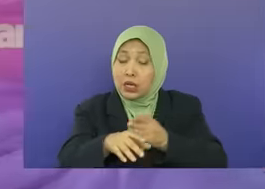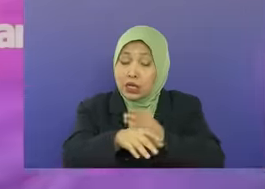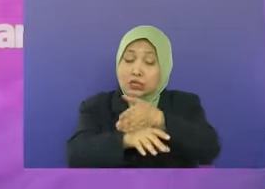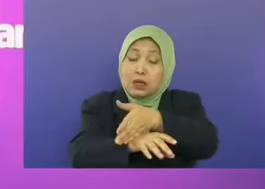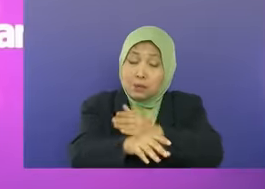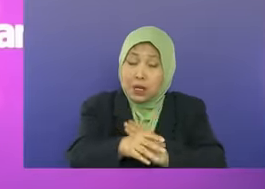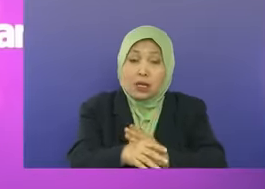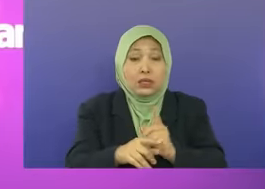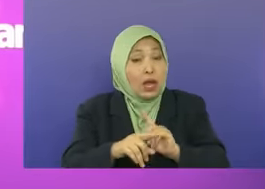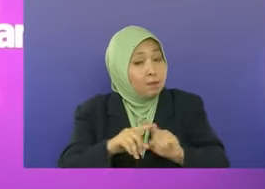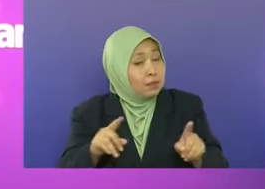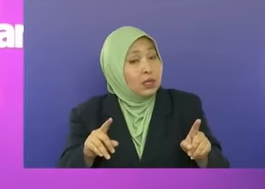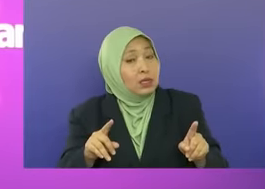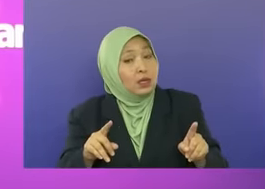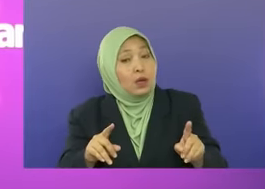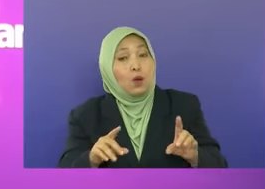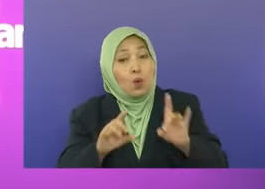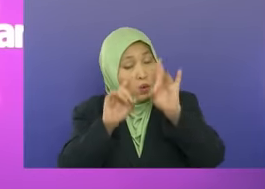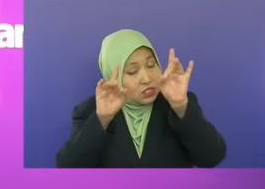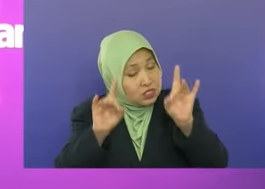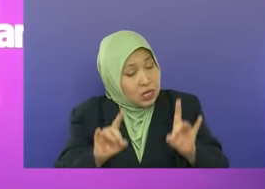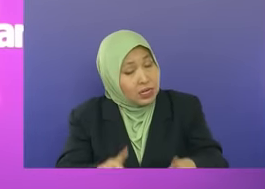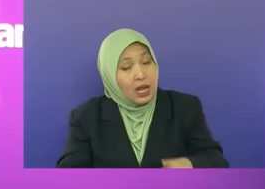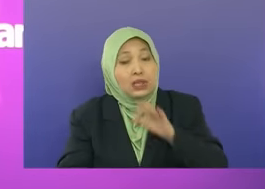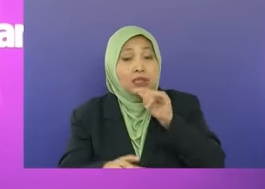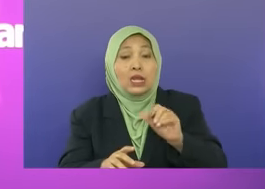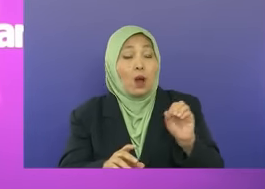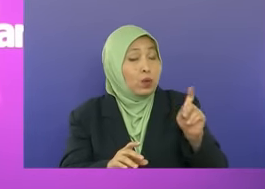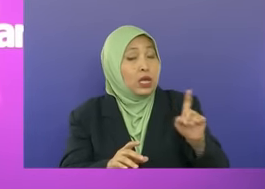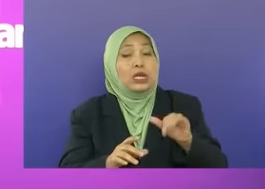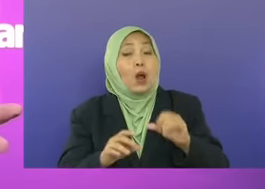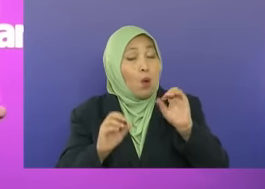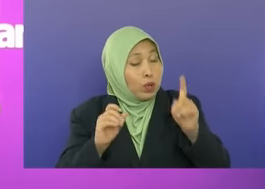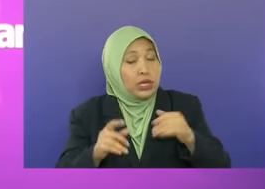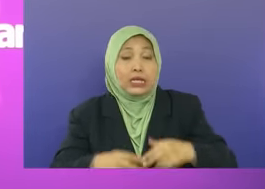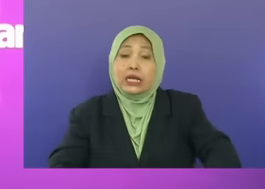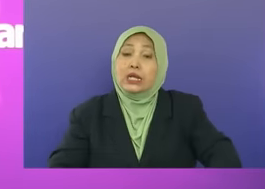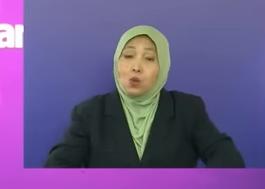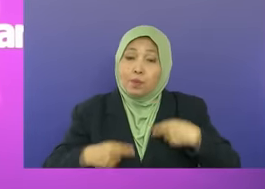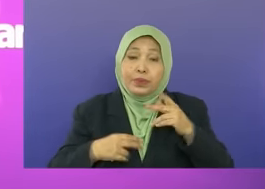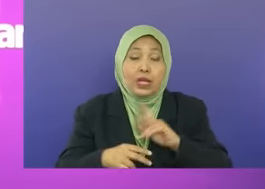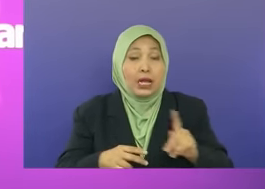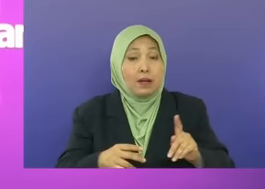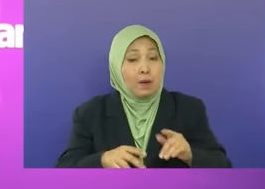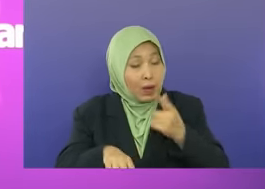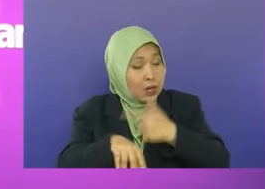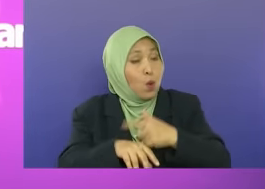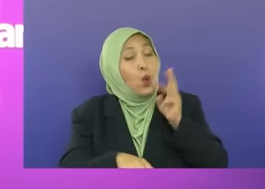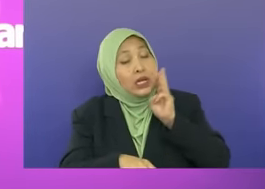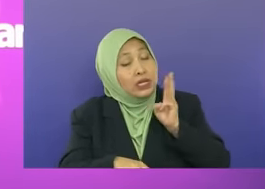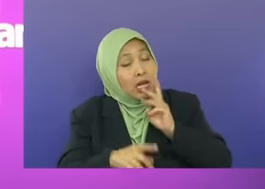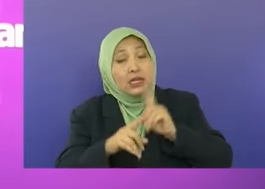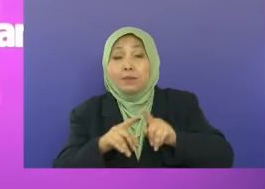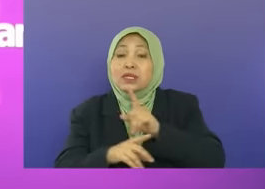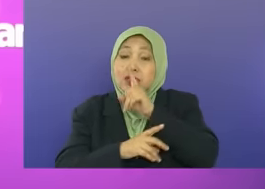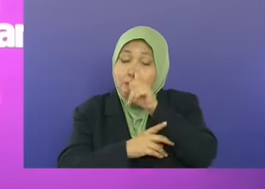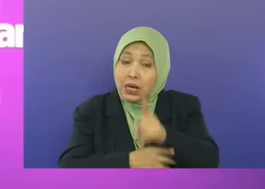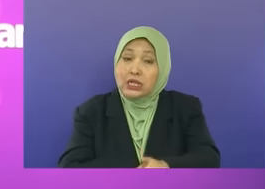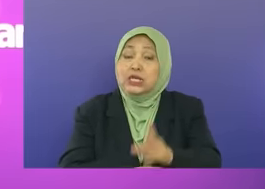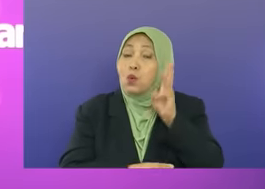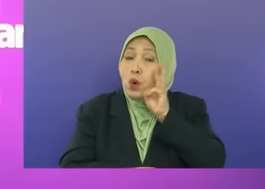tetapi ujian yang tak oke yang Oke inilah dihidupkan pada wanita tetapi sebenarnya